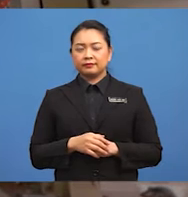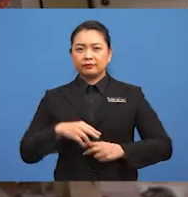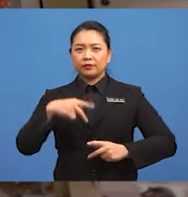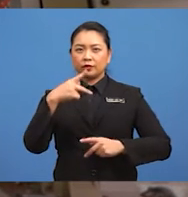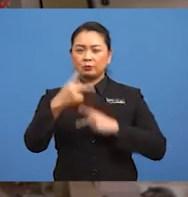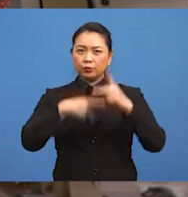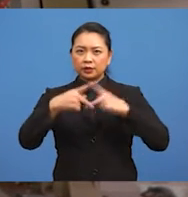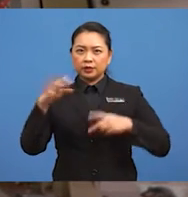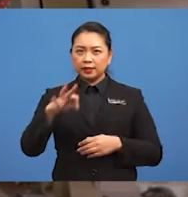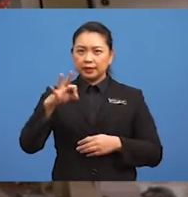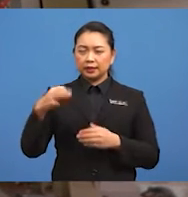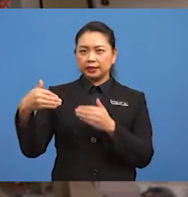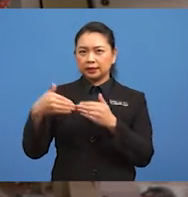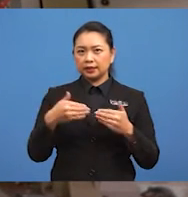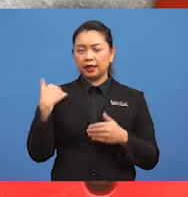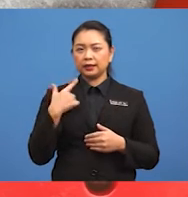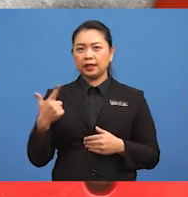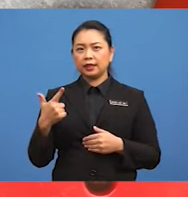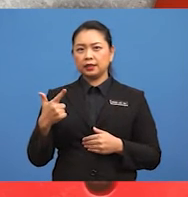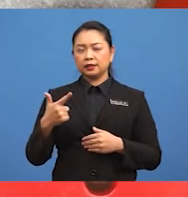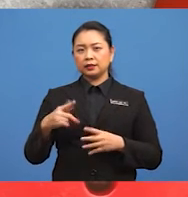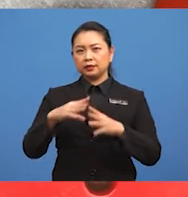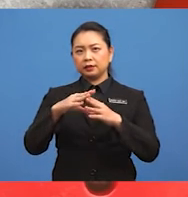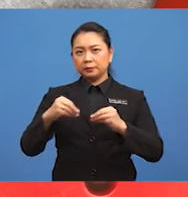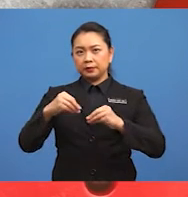Proses jahitan seterusnya ialah penyudah tepi.